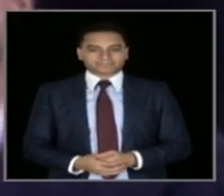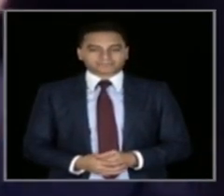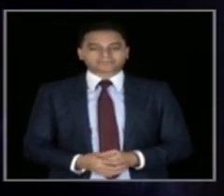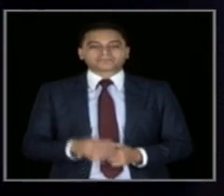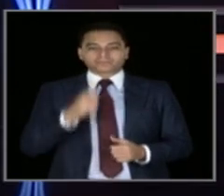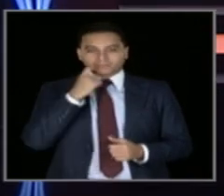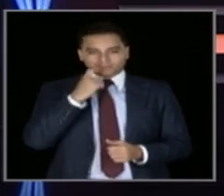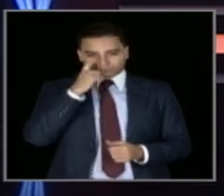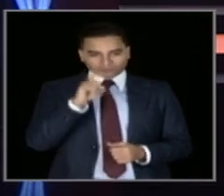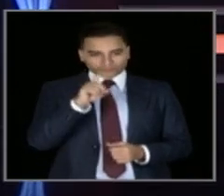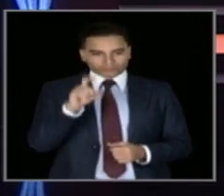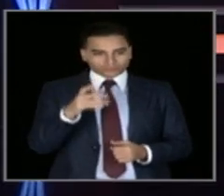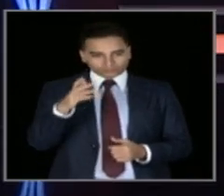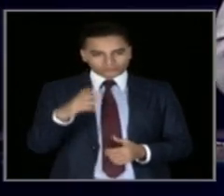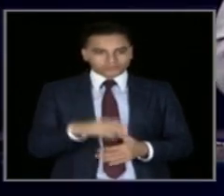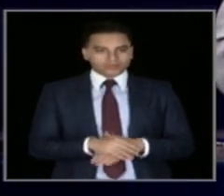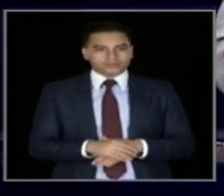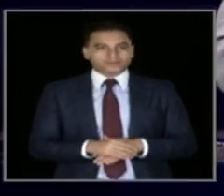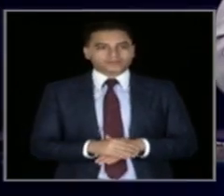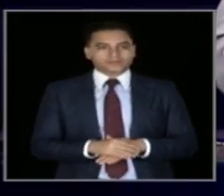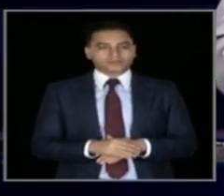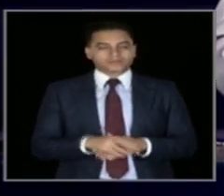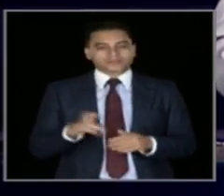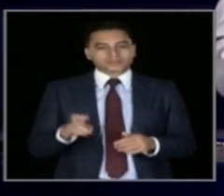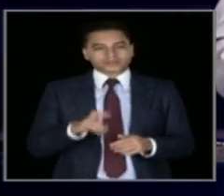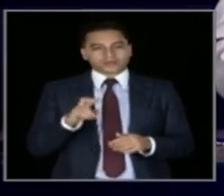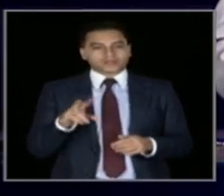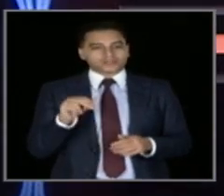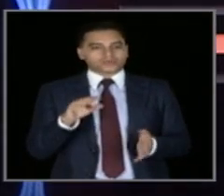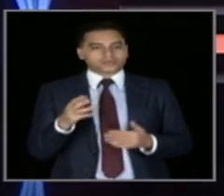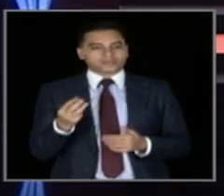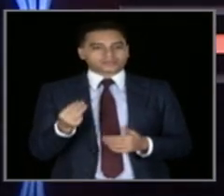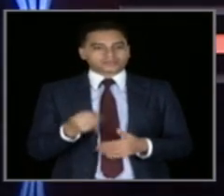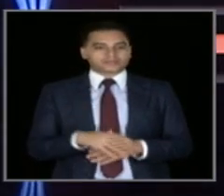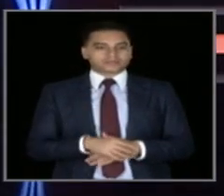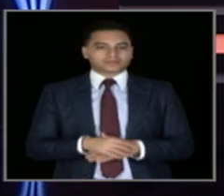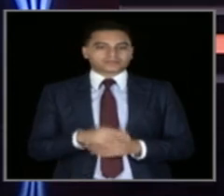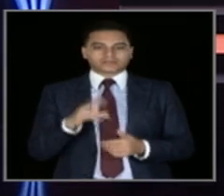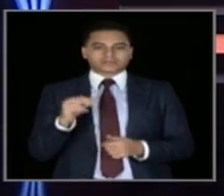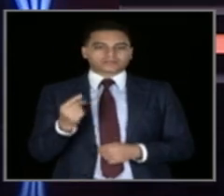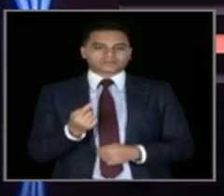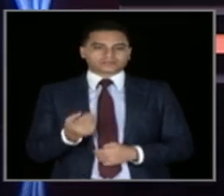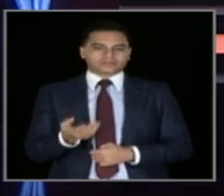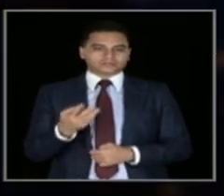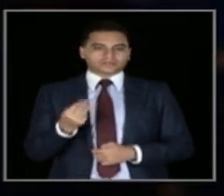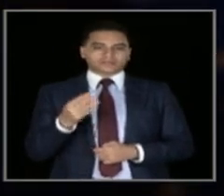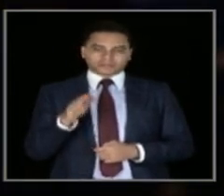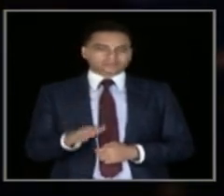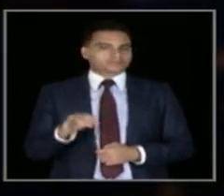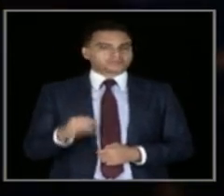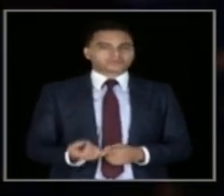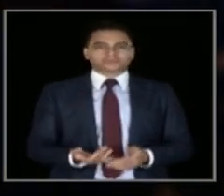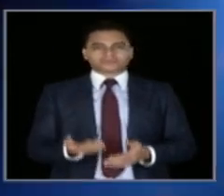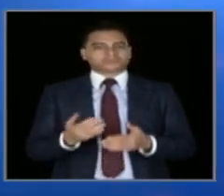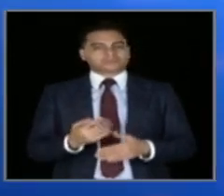فنون، سؤال في الفنون، سؤال ب20 نقطة ولا ب30 نقطة؟ عادي ب20. دوسوا بقى على البازر مش